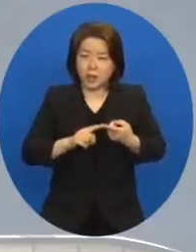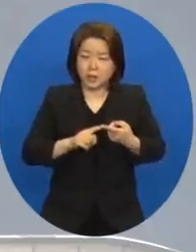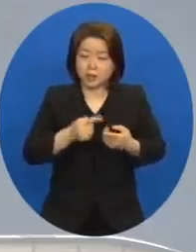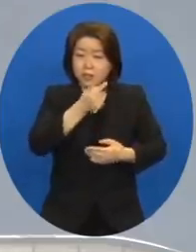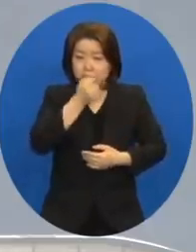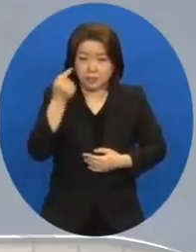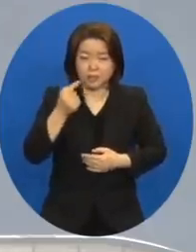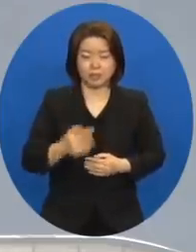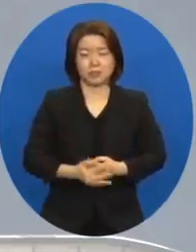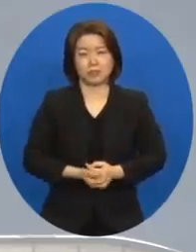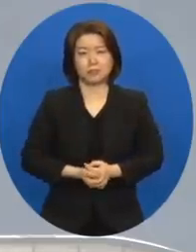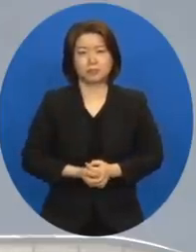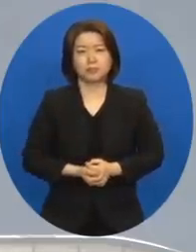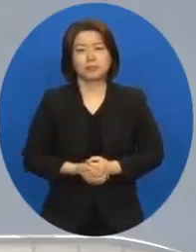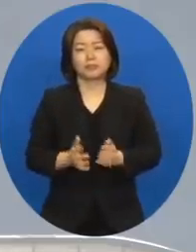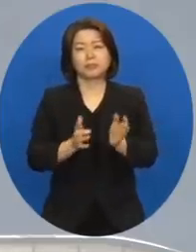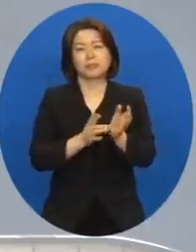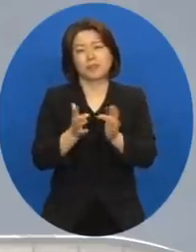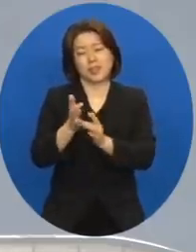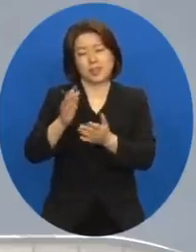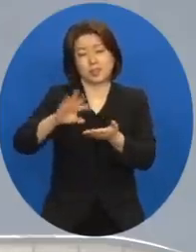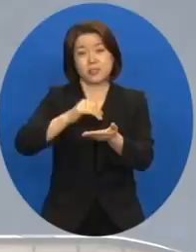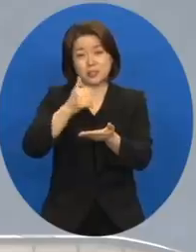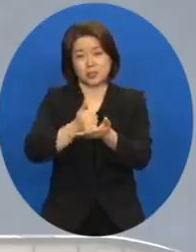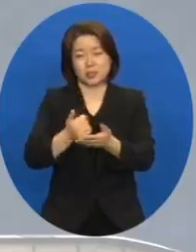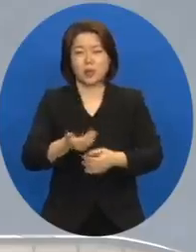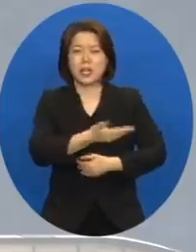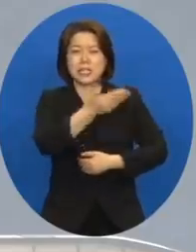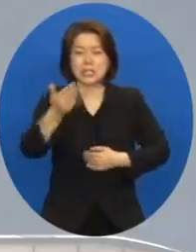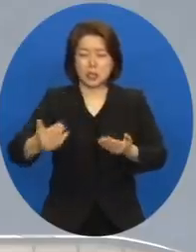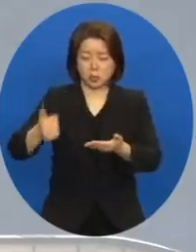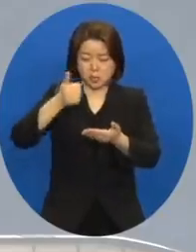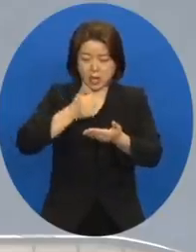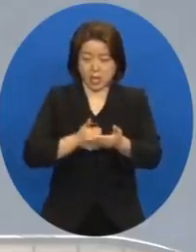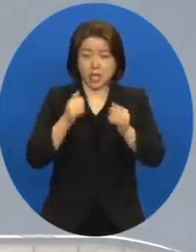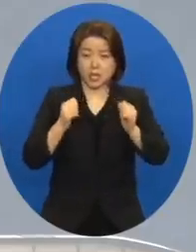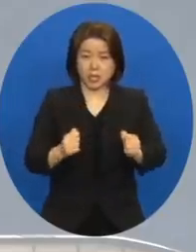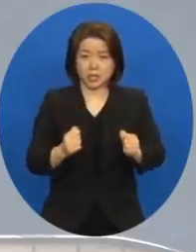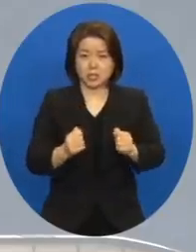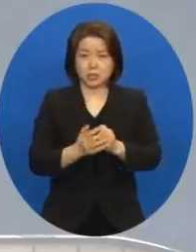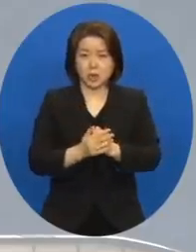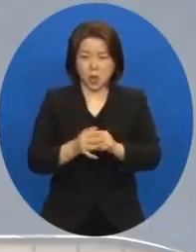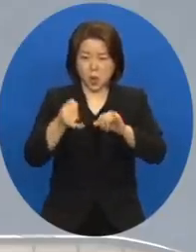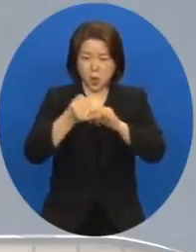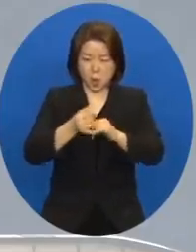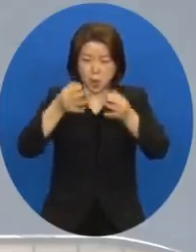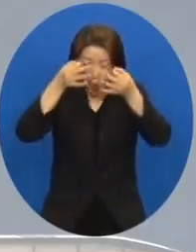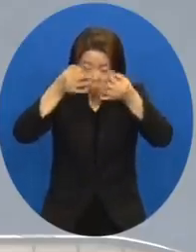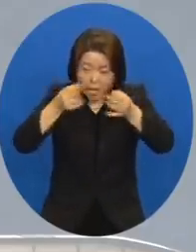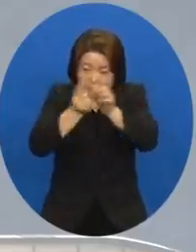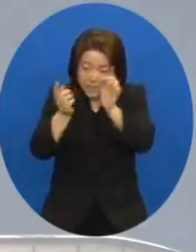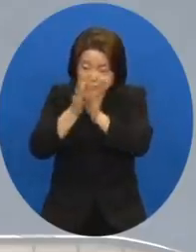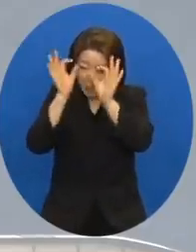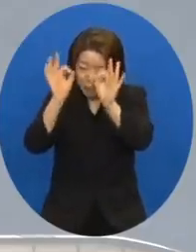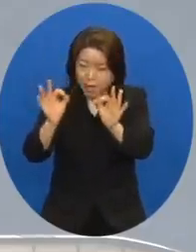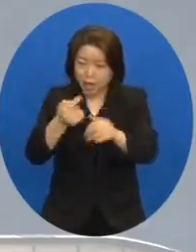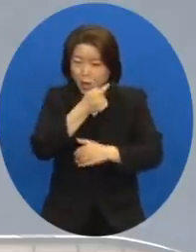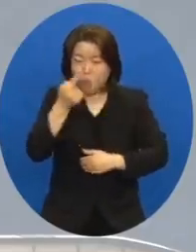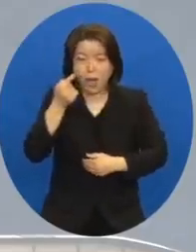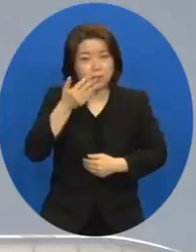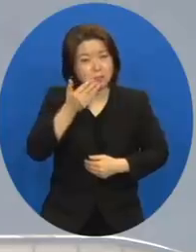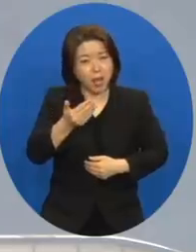잖아요 예수 그리스도께서 여러분 안에 계신 것을 꼭 눈으로 보아야만 확인이 되는